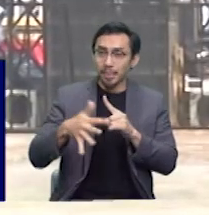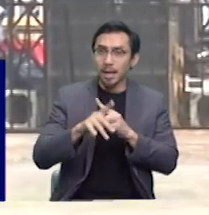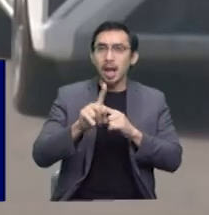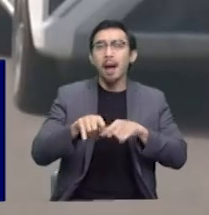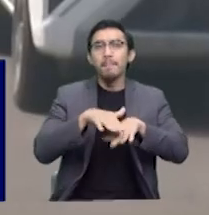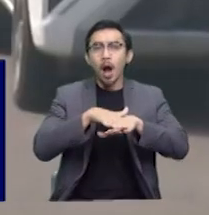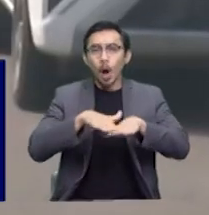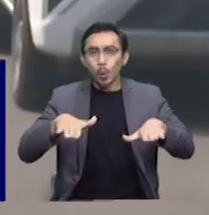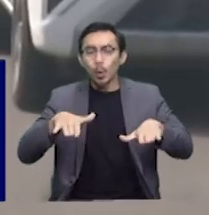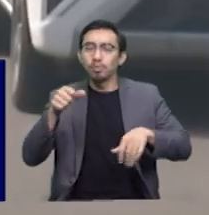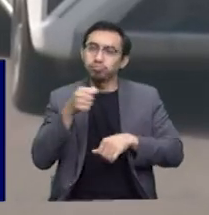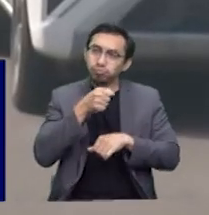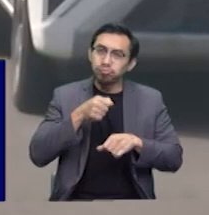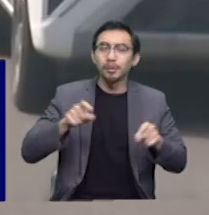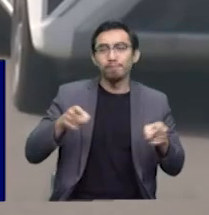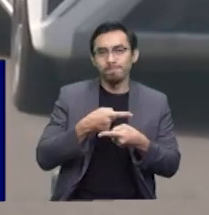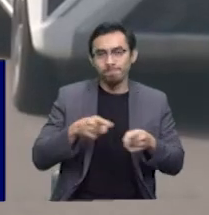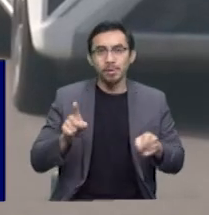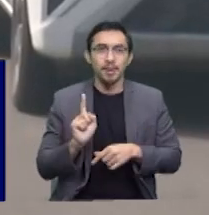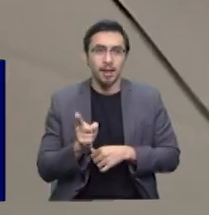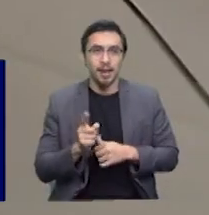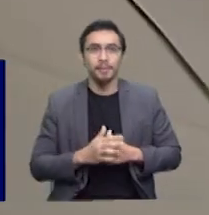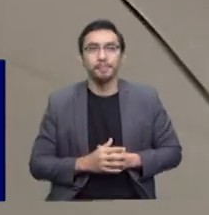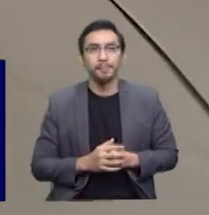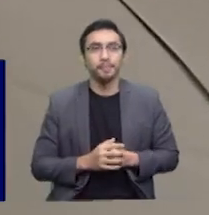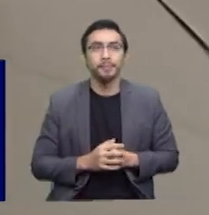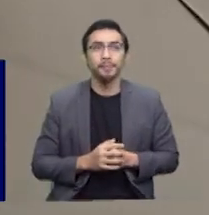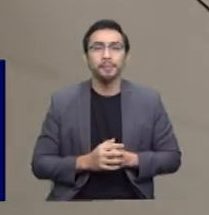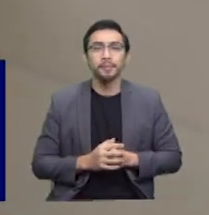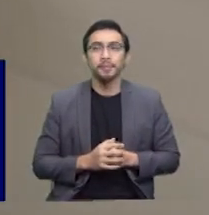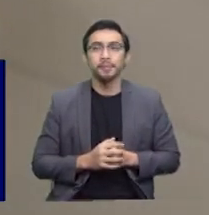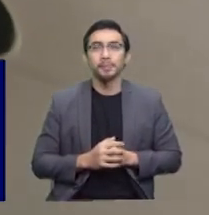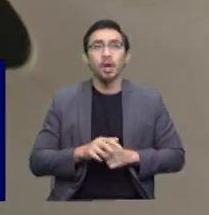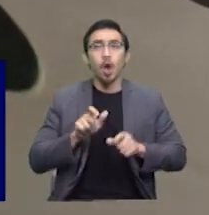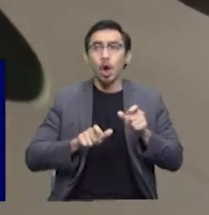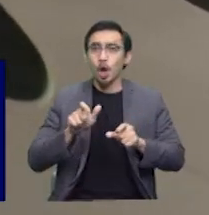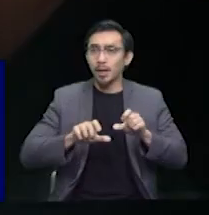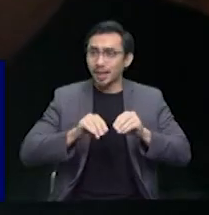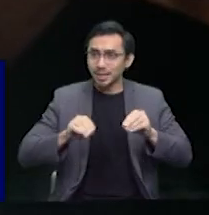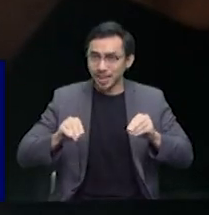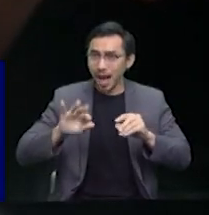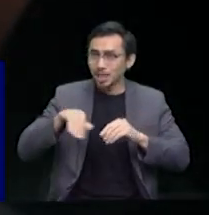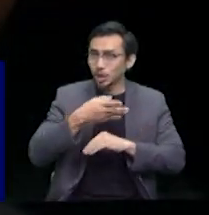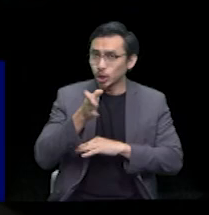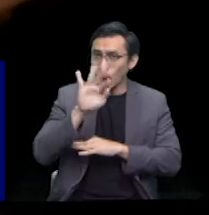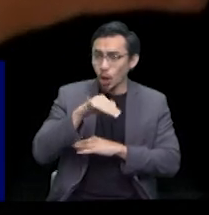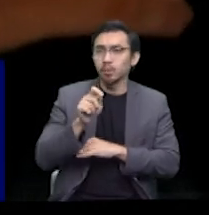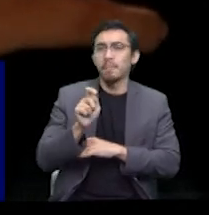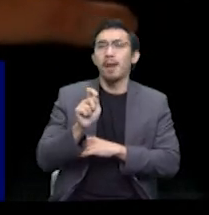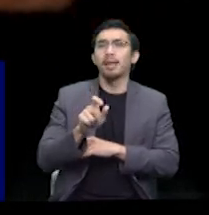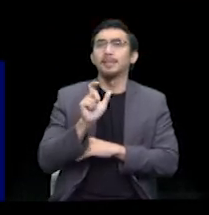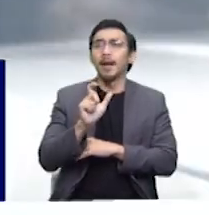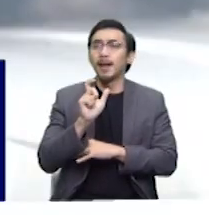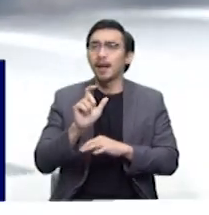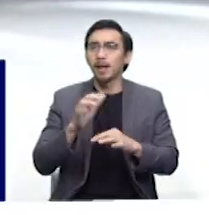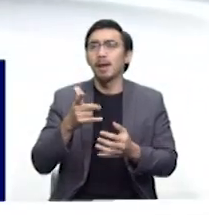air. Nah, agar tidak terjadi kemacetan, pengelola Ancol menerapkan sistem sentral parkir. Kendaraan akan langsung diarahkan ke